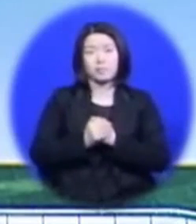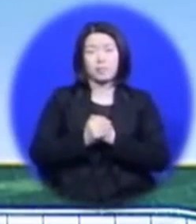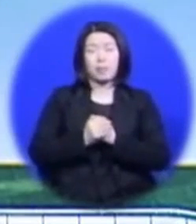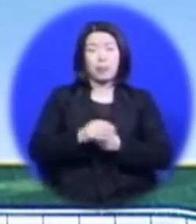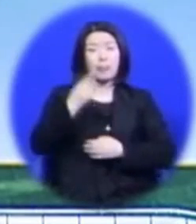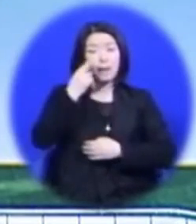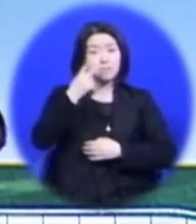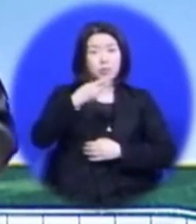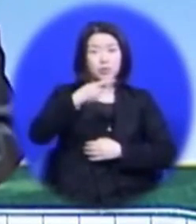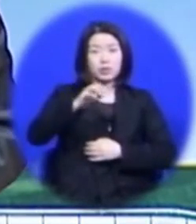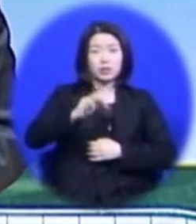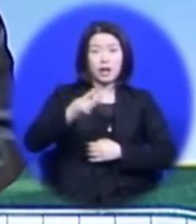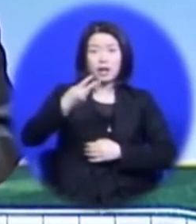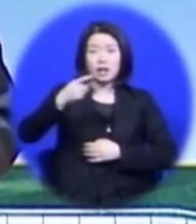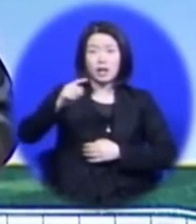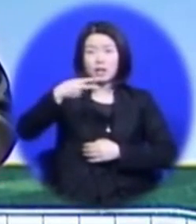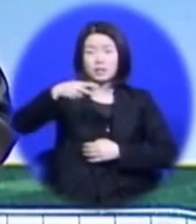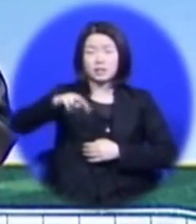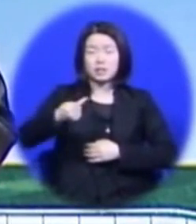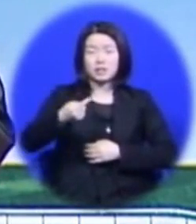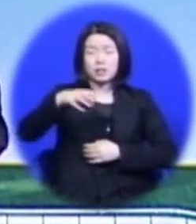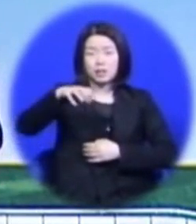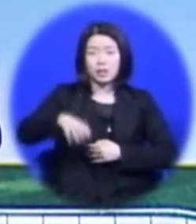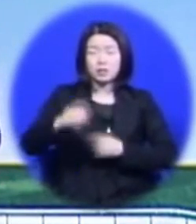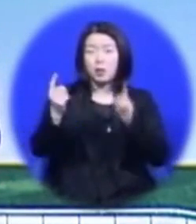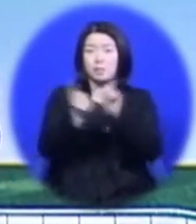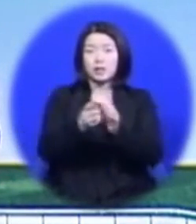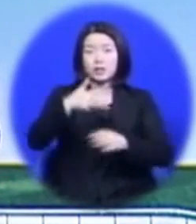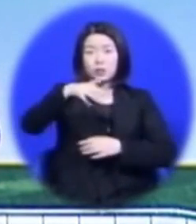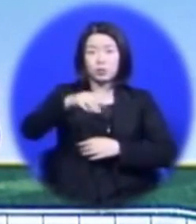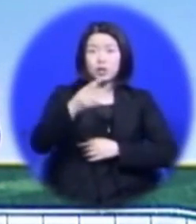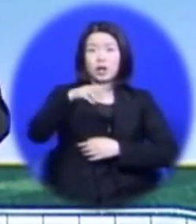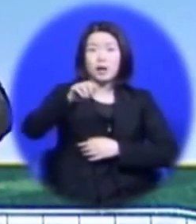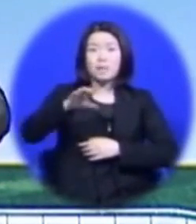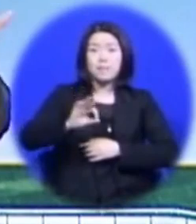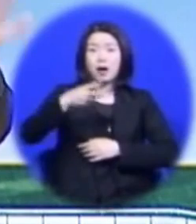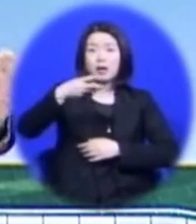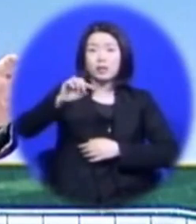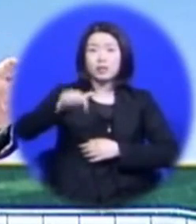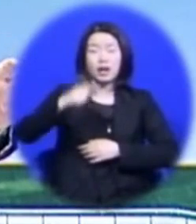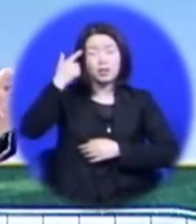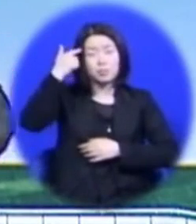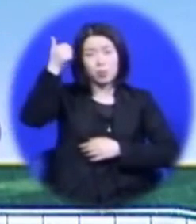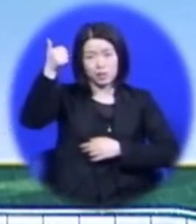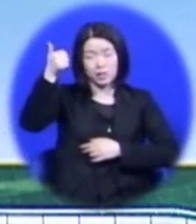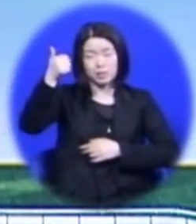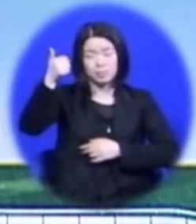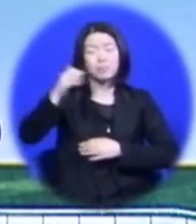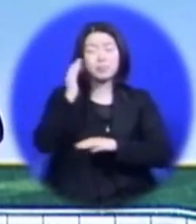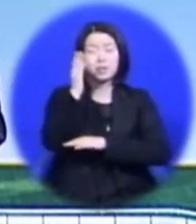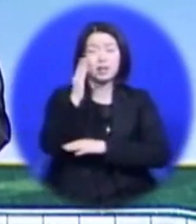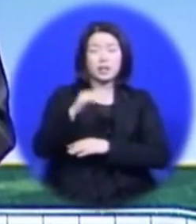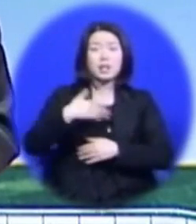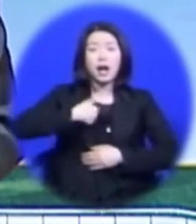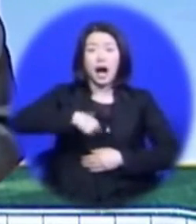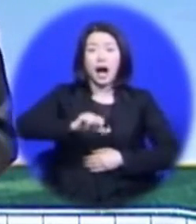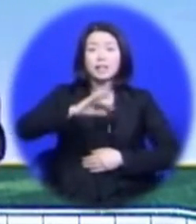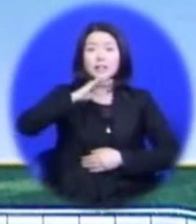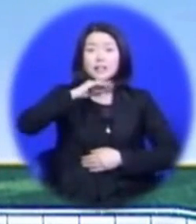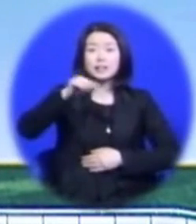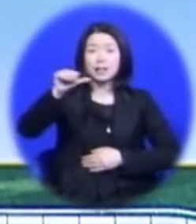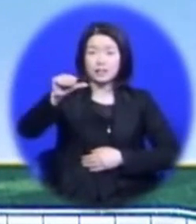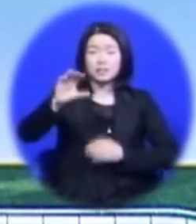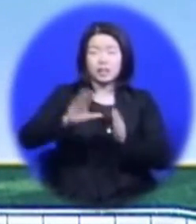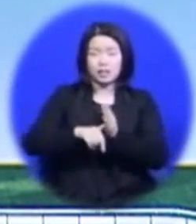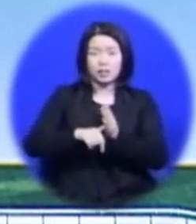미국 달라스에서 만났던 최병락 목사님 이야기입니다. 그 아들이 5살 때 일입니다. 목회하면서